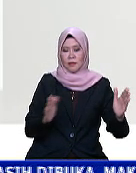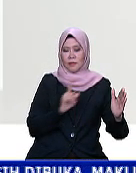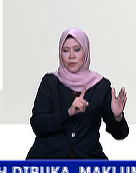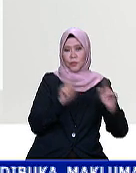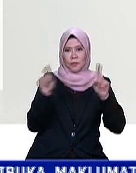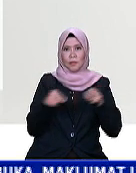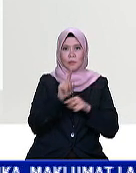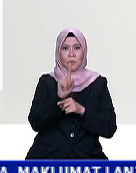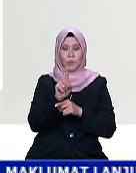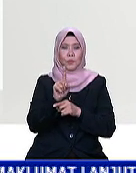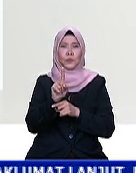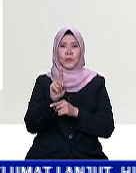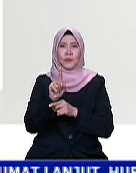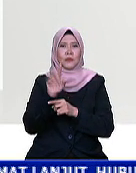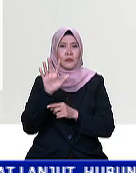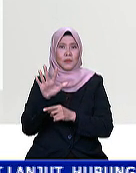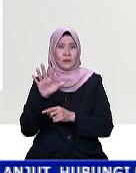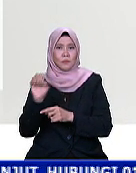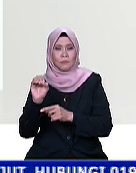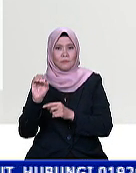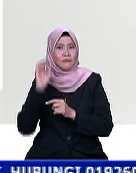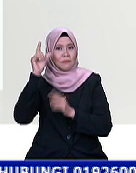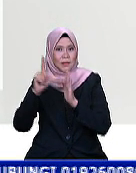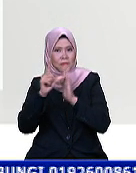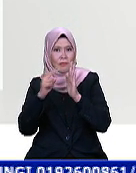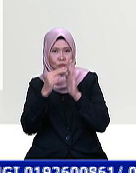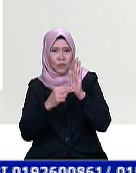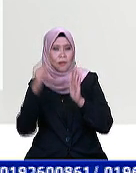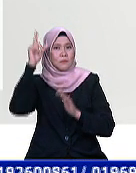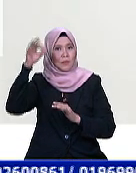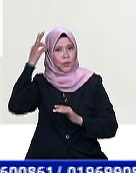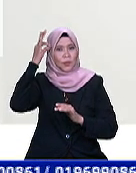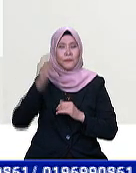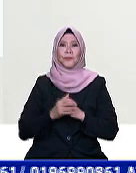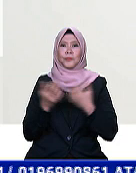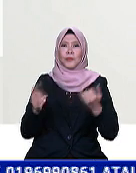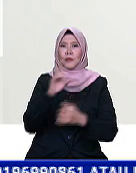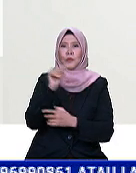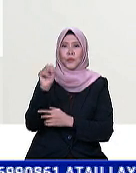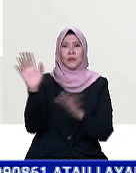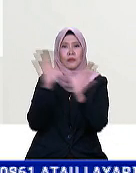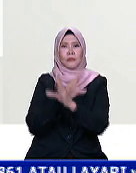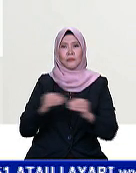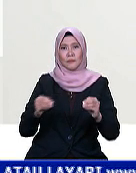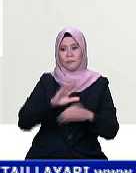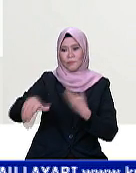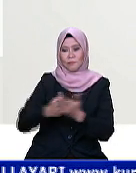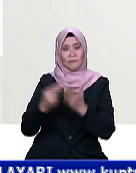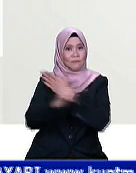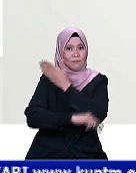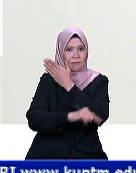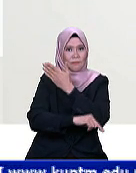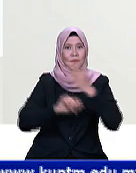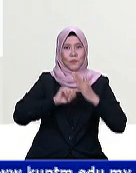perkara 150 perlembagaan persekutuan ia bagi menggantung pilihanraya umum downs Rawa dan perlu meliputi seluruh negeri itu